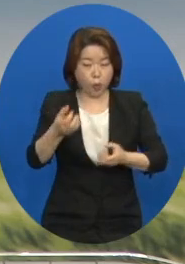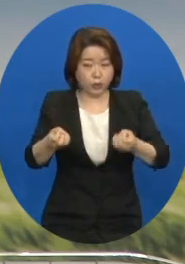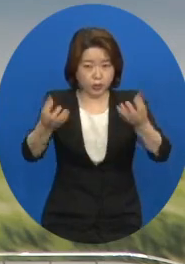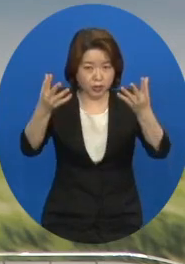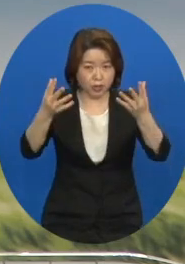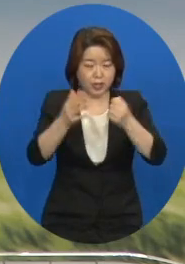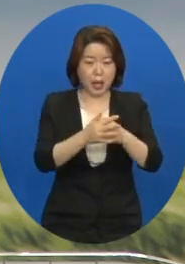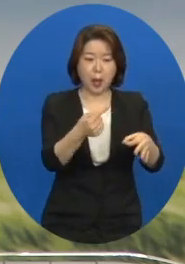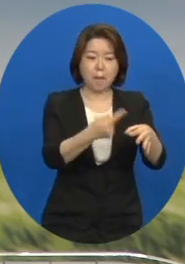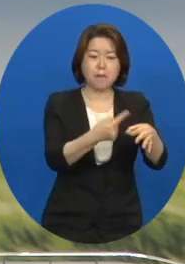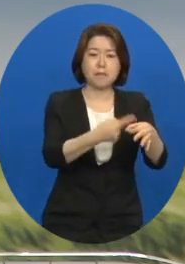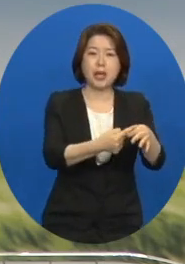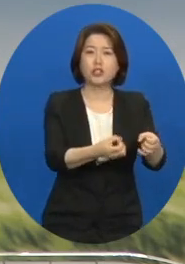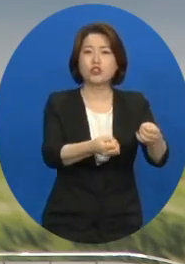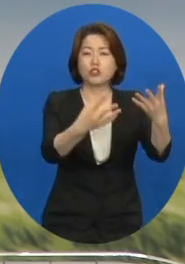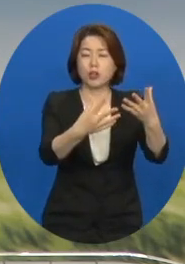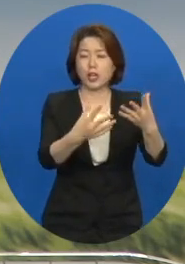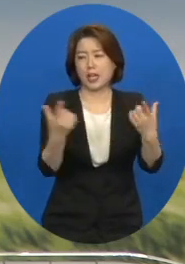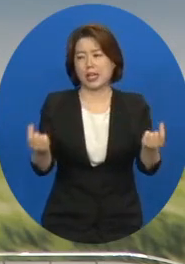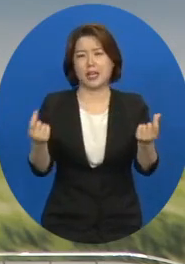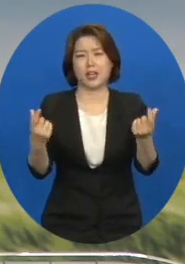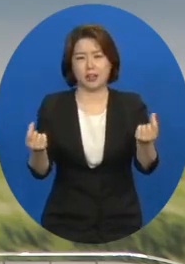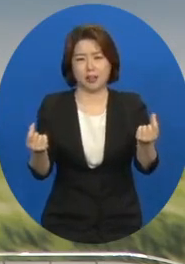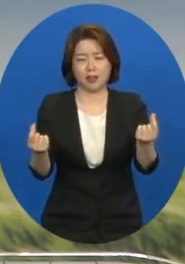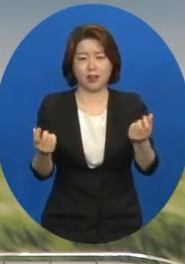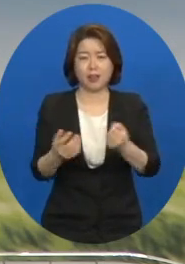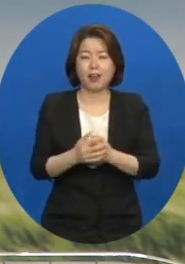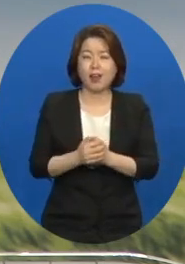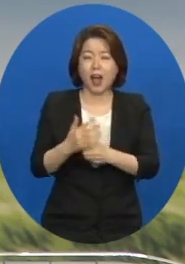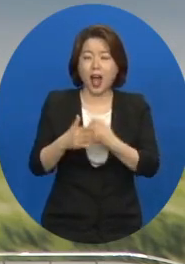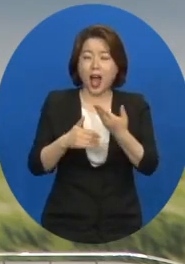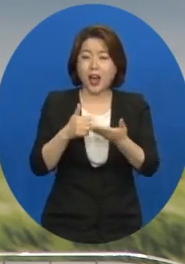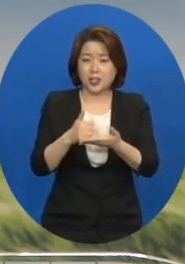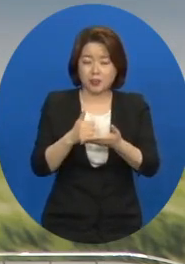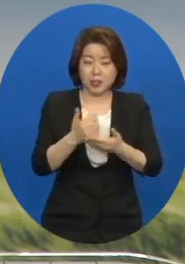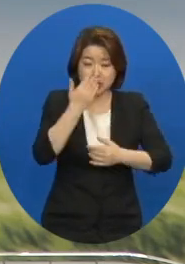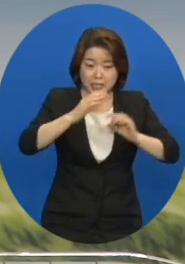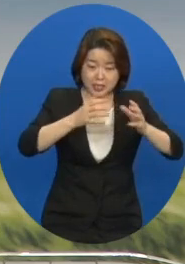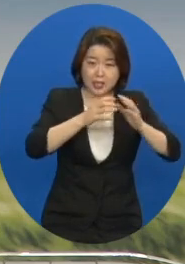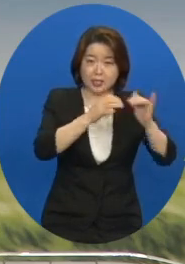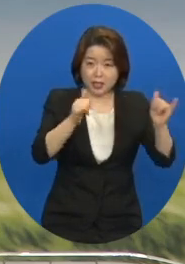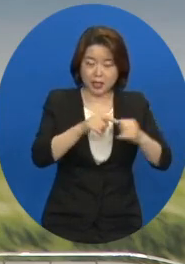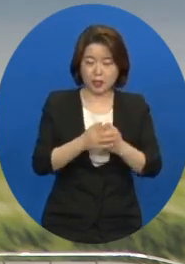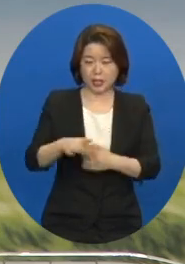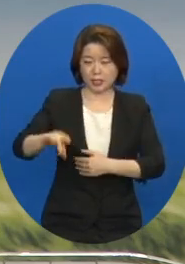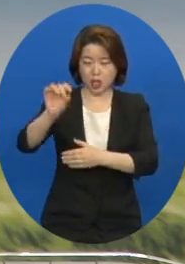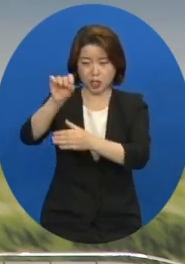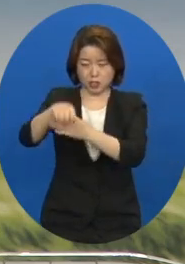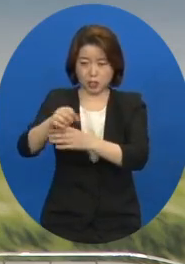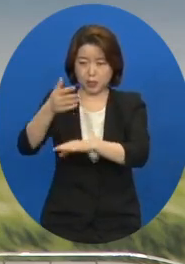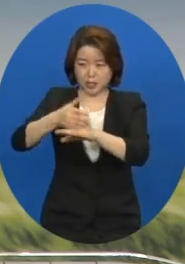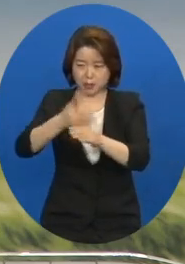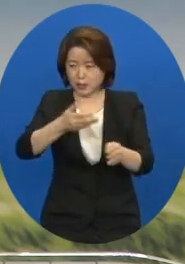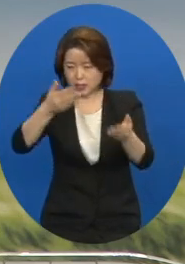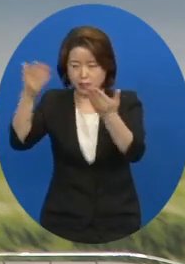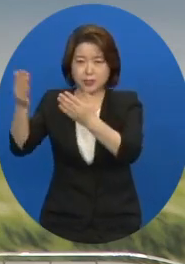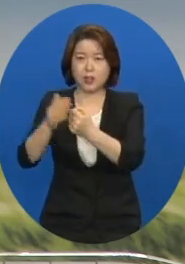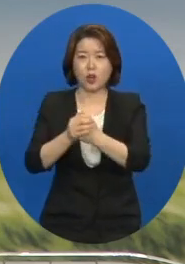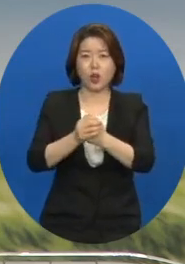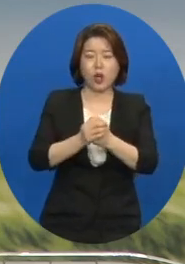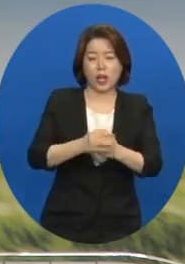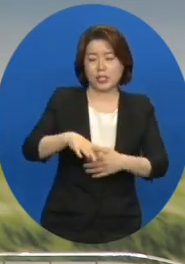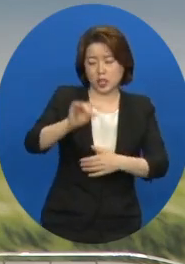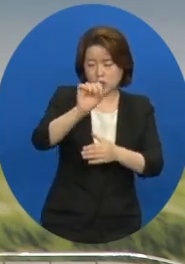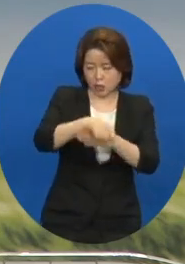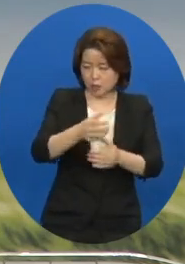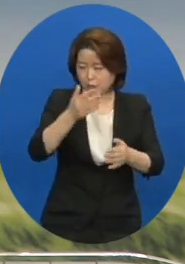또 다른 별명이에요. 그러니까 하나님께서 이스라엘 백성들에게 첫 열매로 감사하라, 첫 열매로